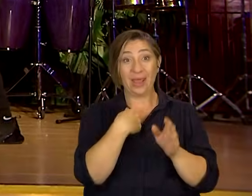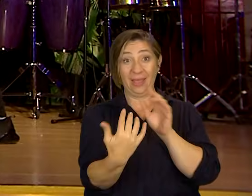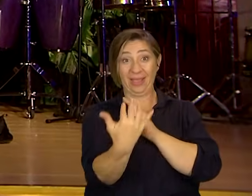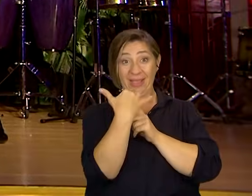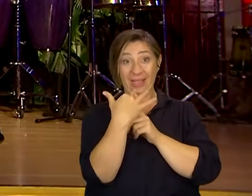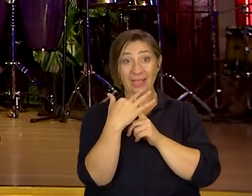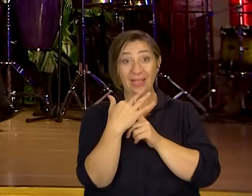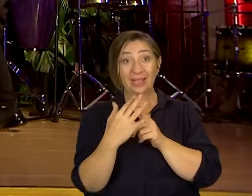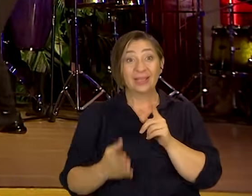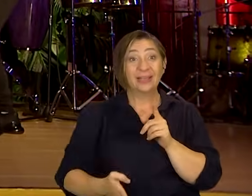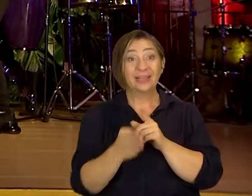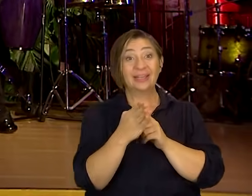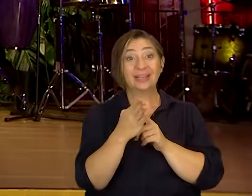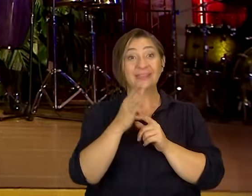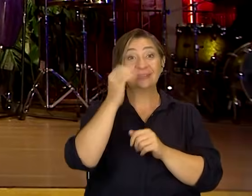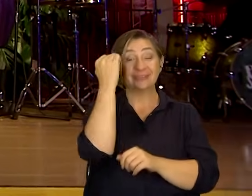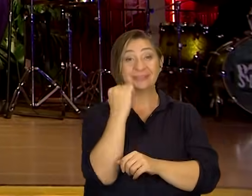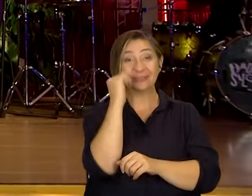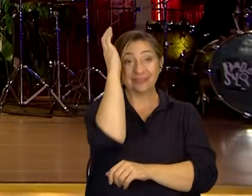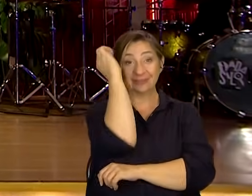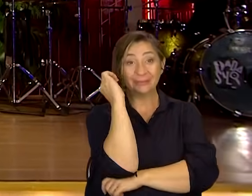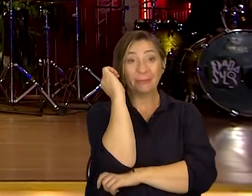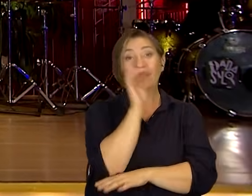yaparsa tekrar kontrol edip.